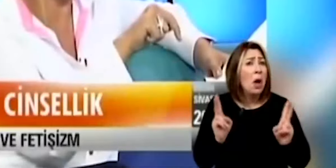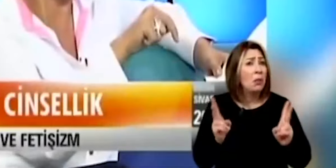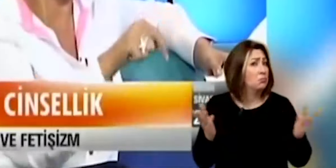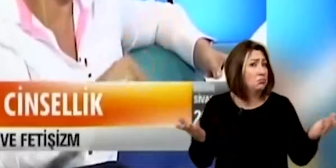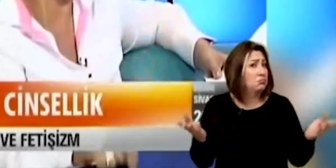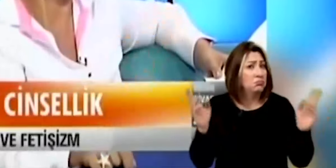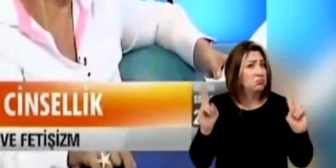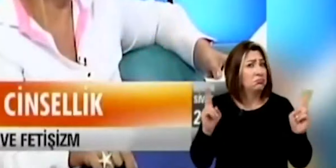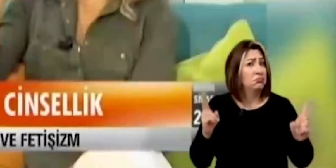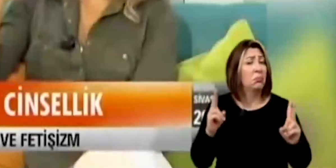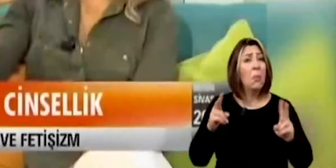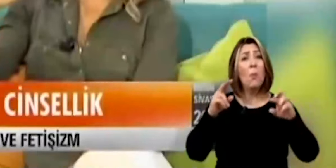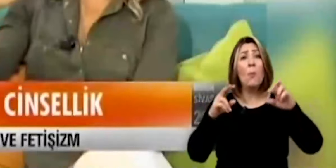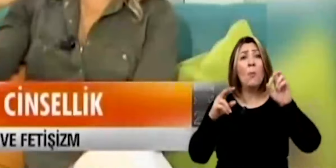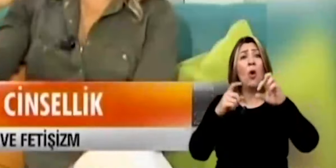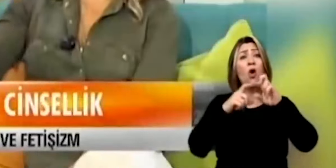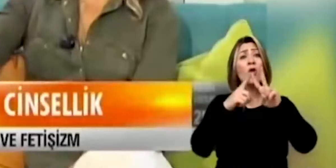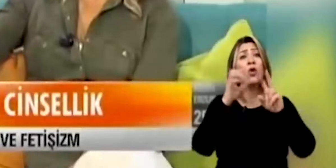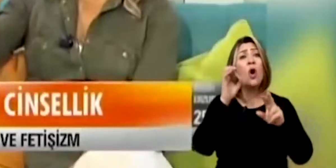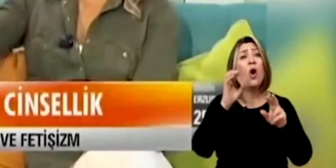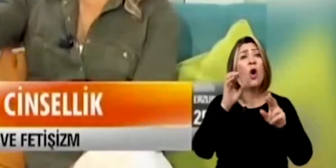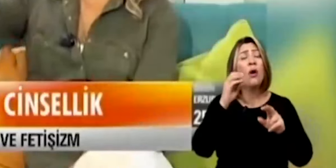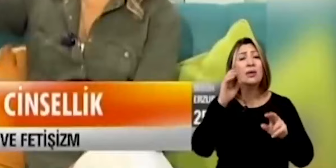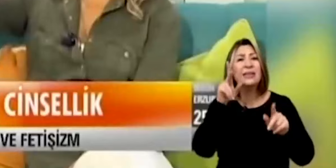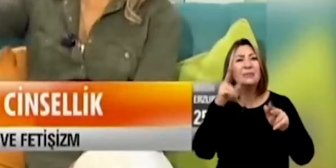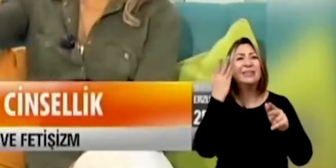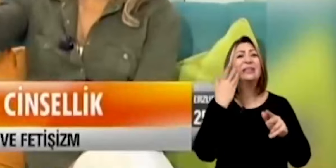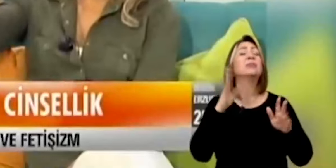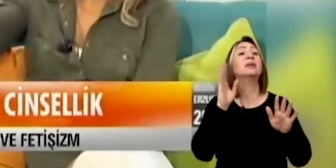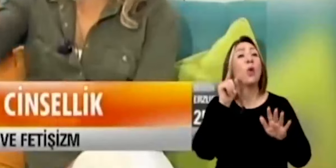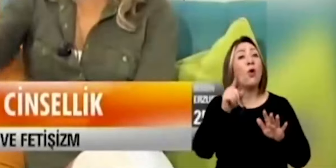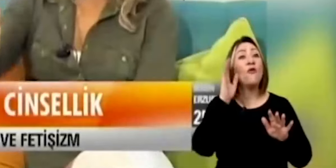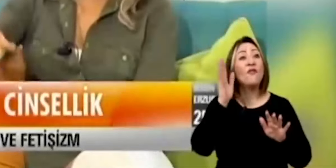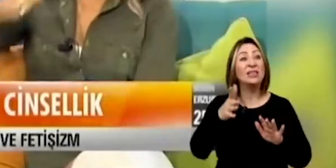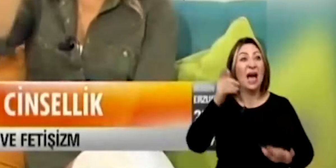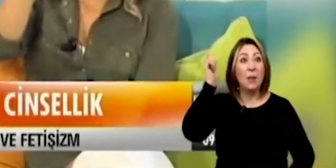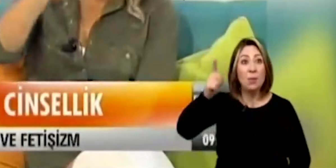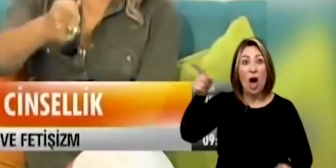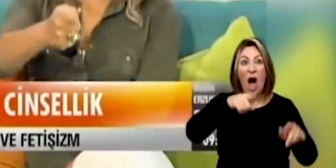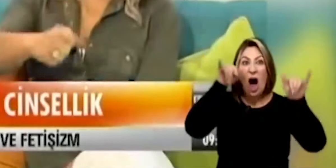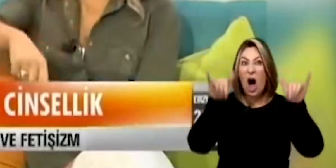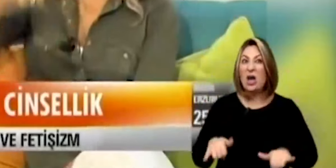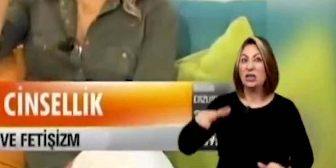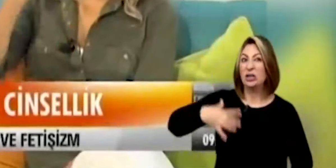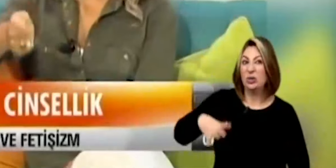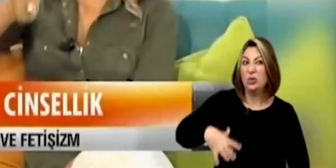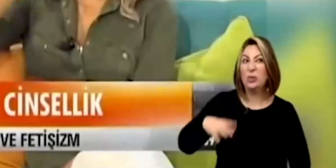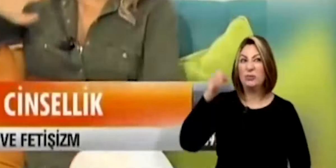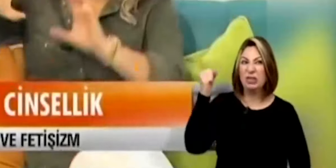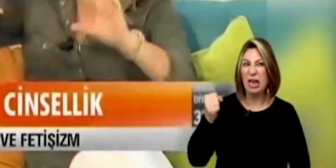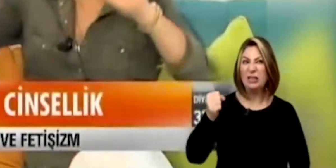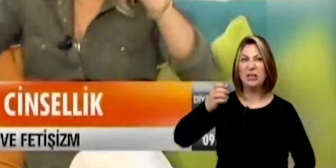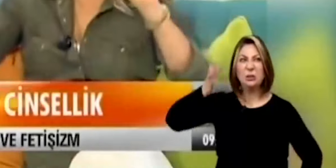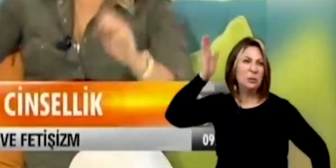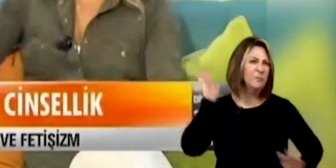mi? Normal. Yani porno boyutuna gelmediği sürece eğer size fazla miktarda yaptırım illa böyle istiyorum sert